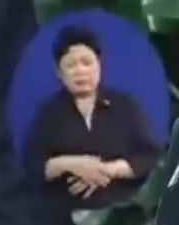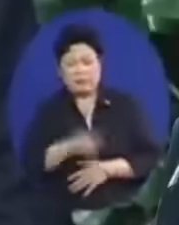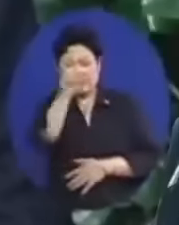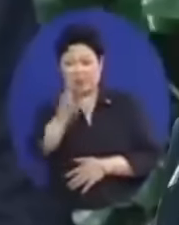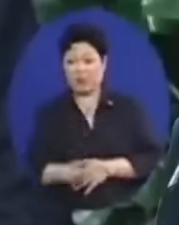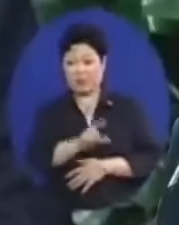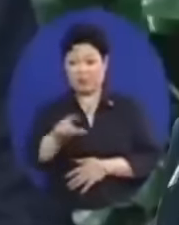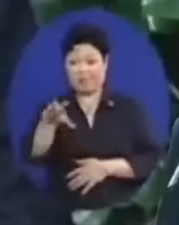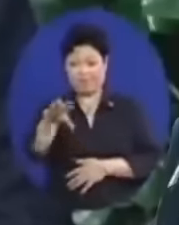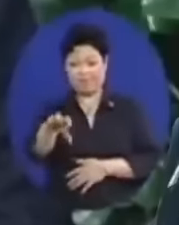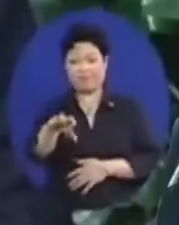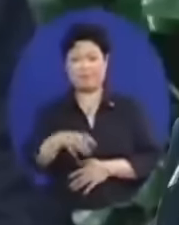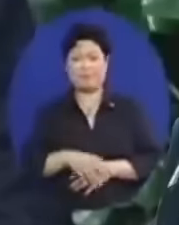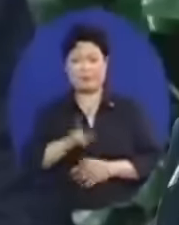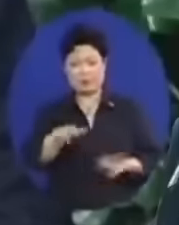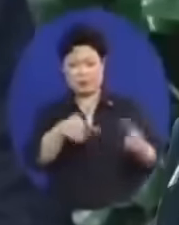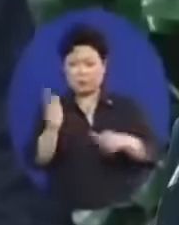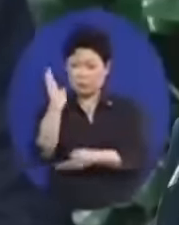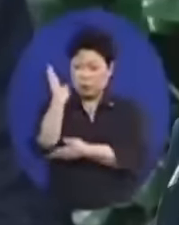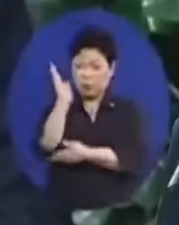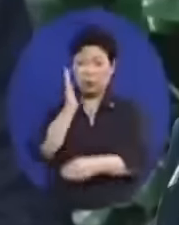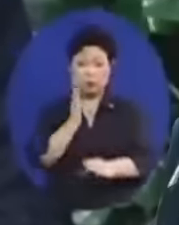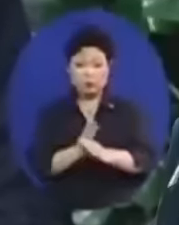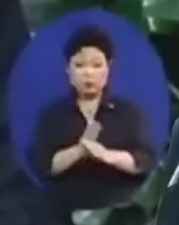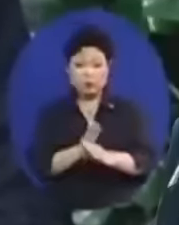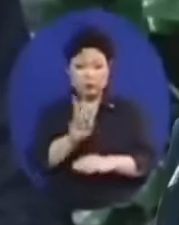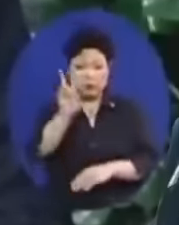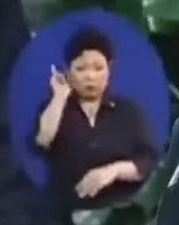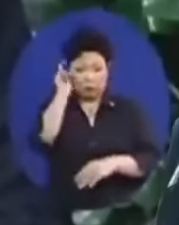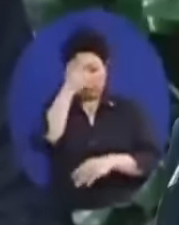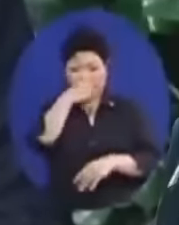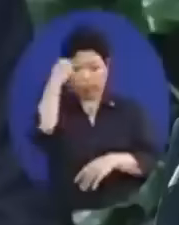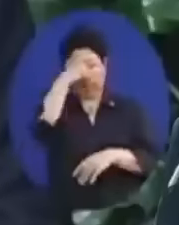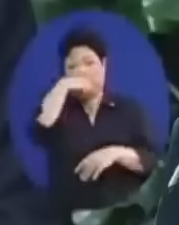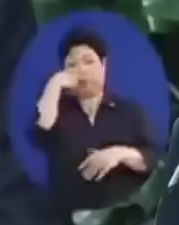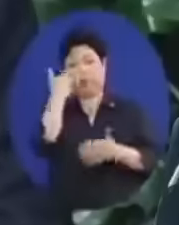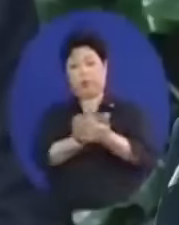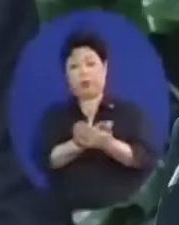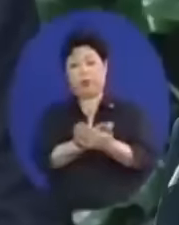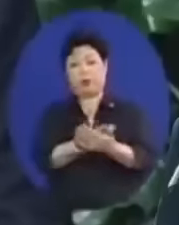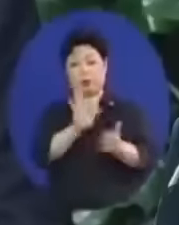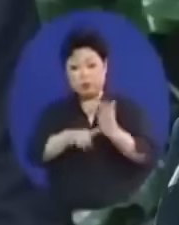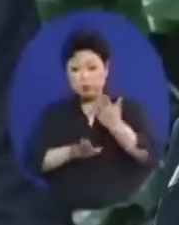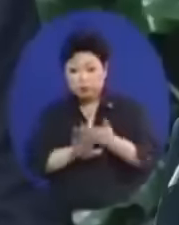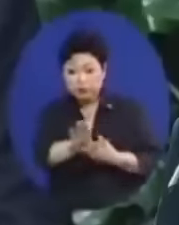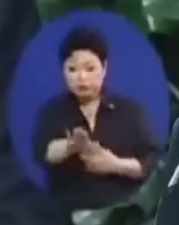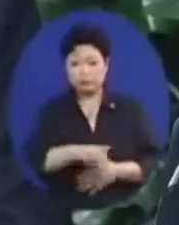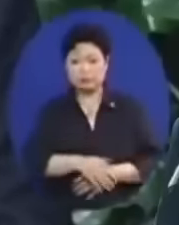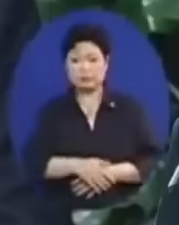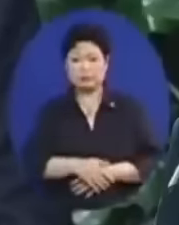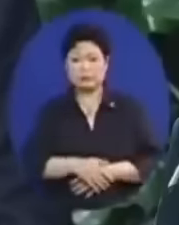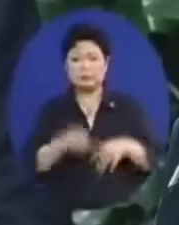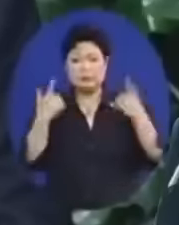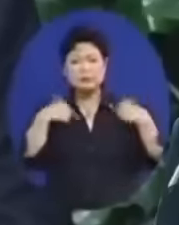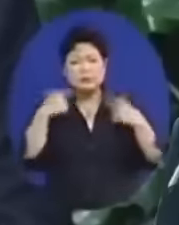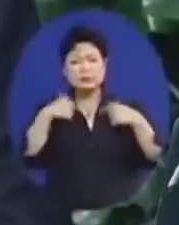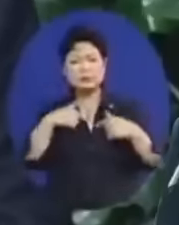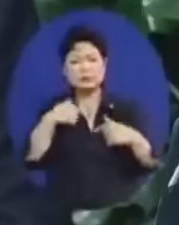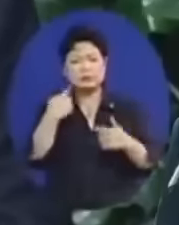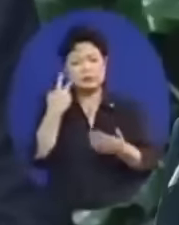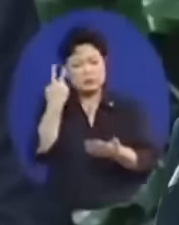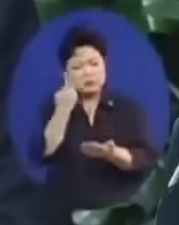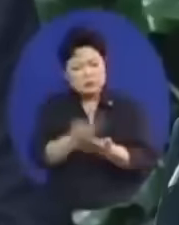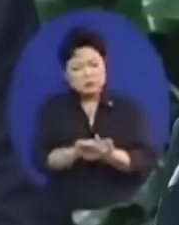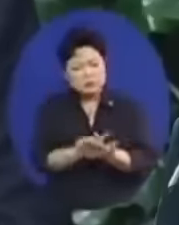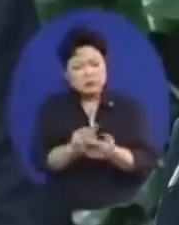시대문에서 하루는 설교하다가 쓰러졌습니다. 그때 이후로 늘 쓰러질